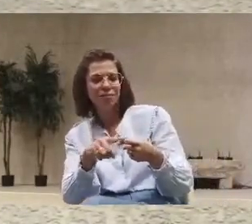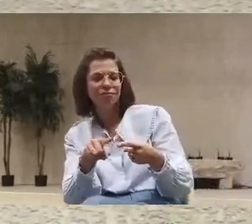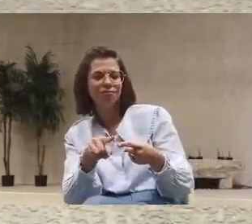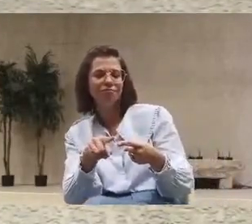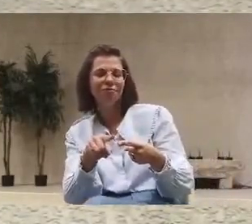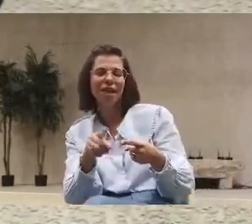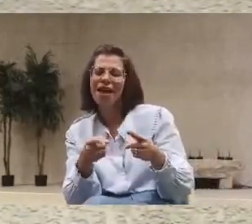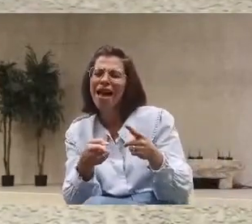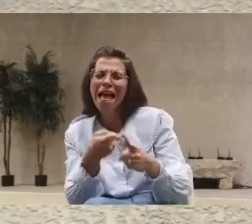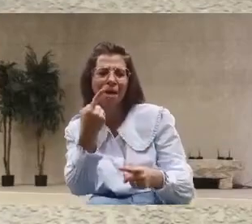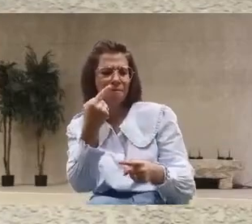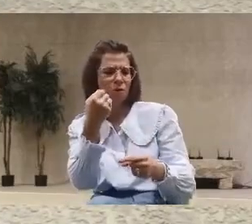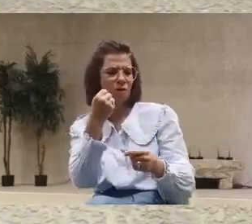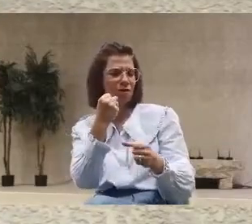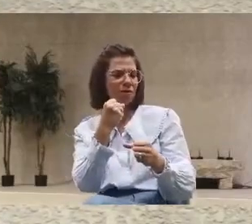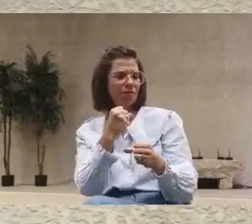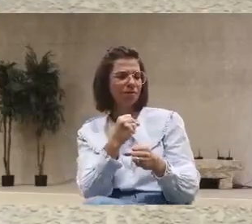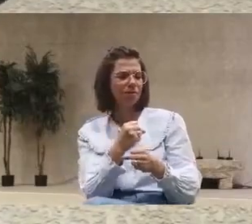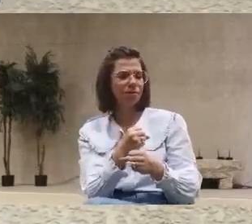attend,